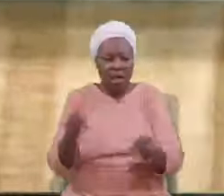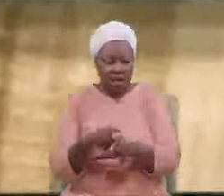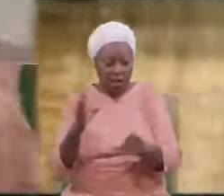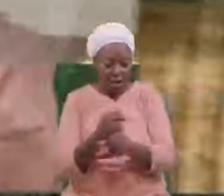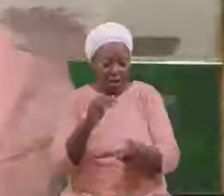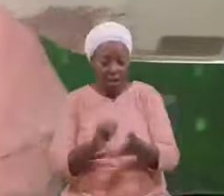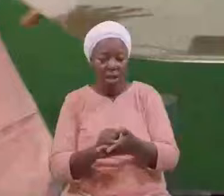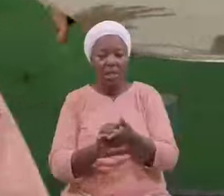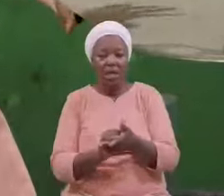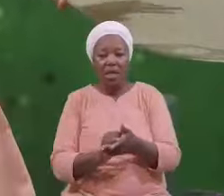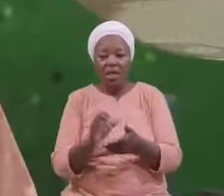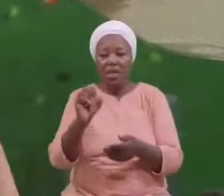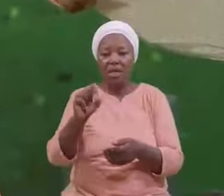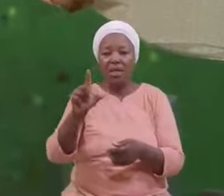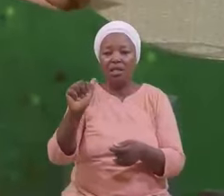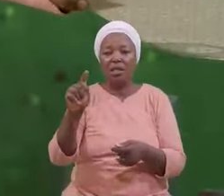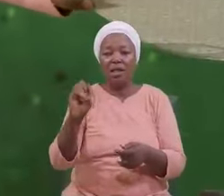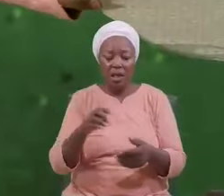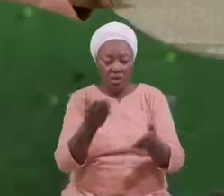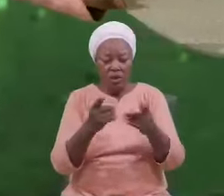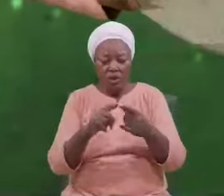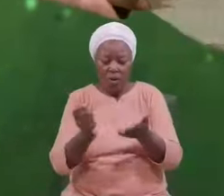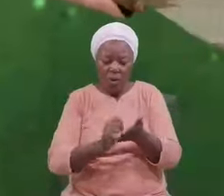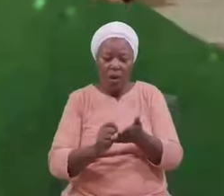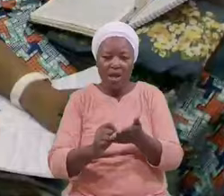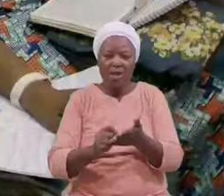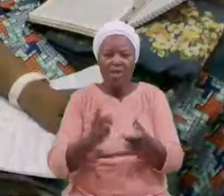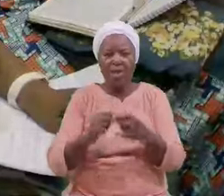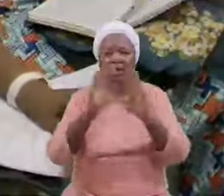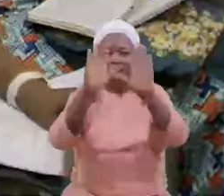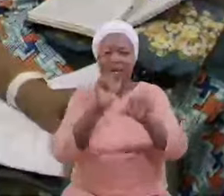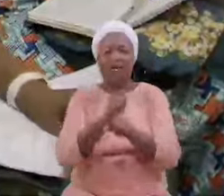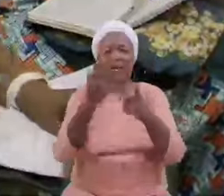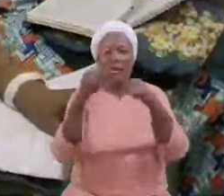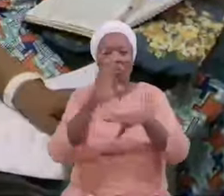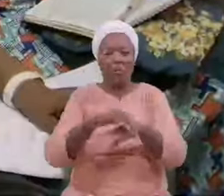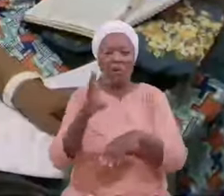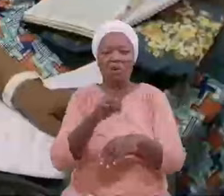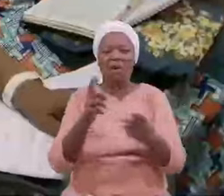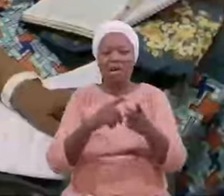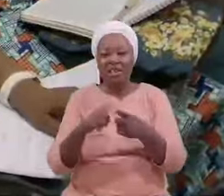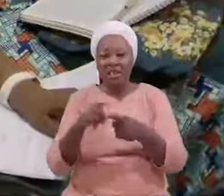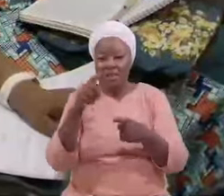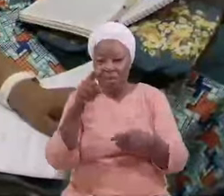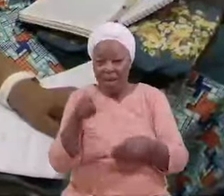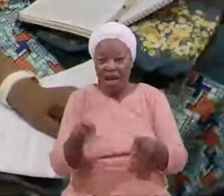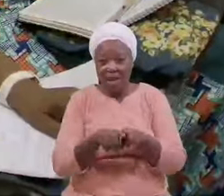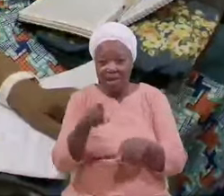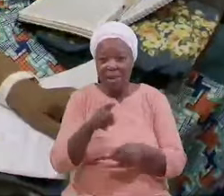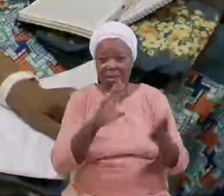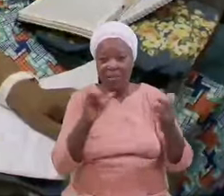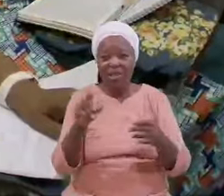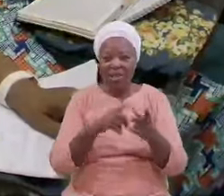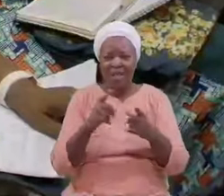comme il voudrait écrire. Le miracle est venu sur lui. Et ce comme vous allez agir comme vous